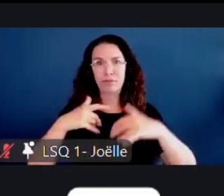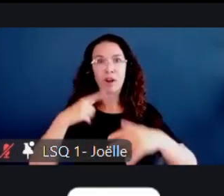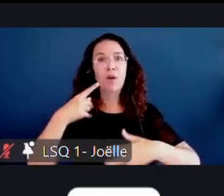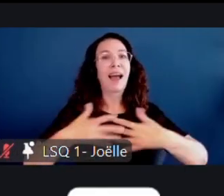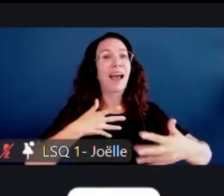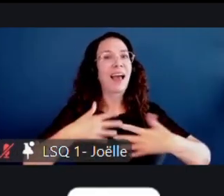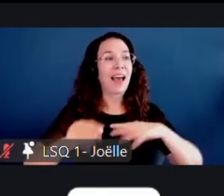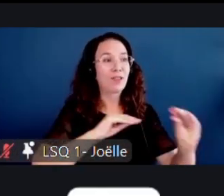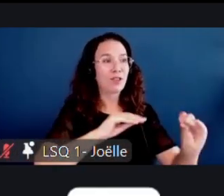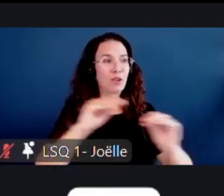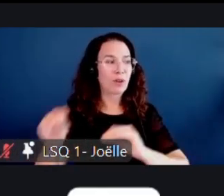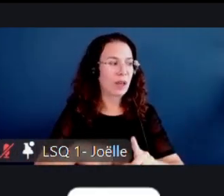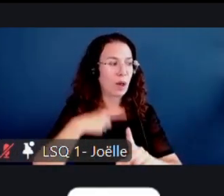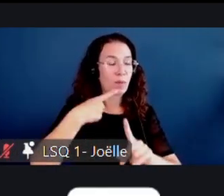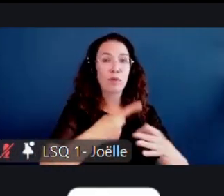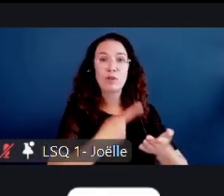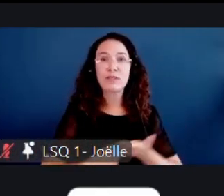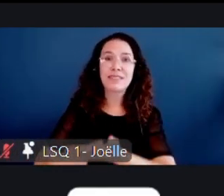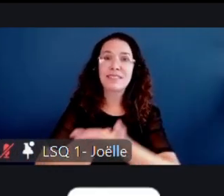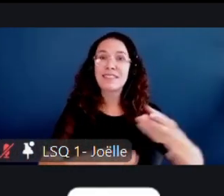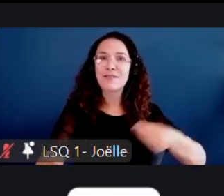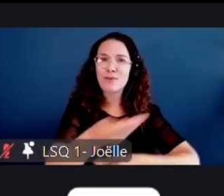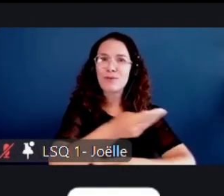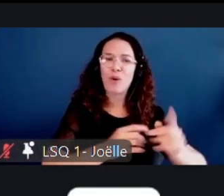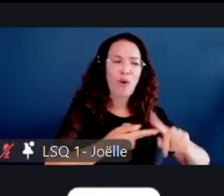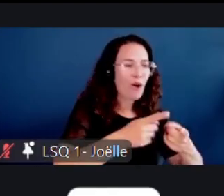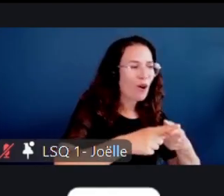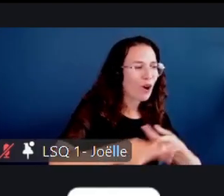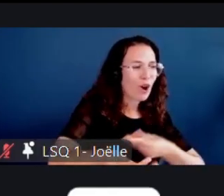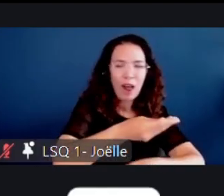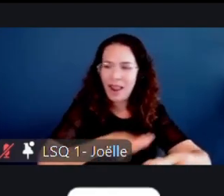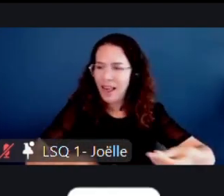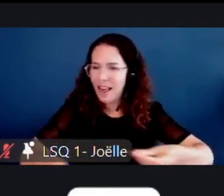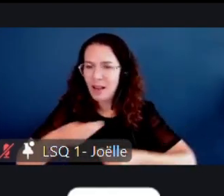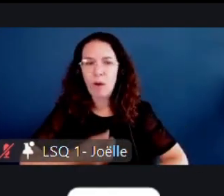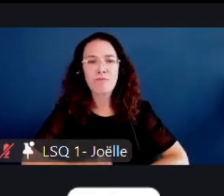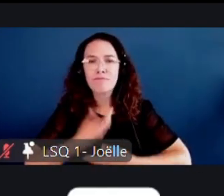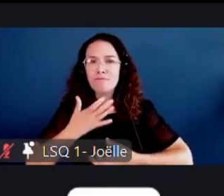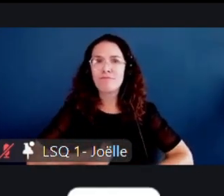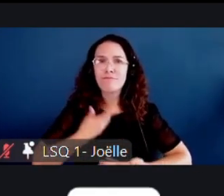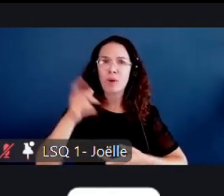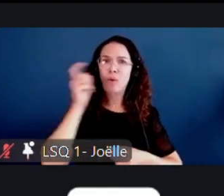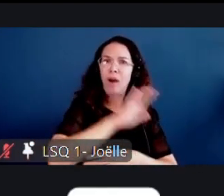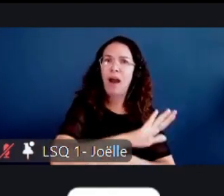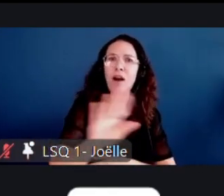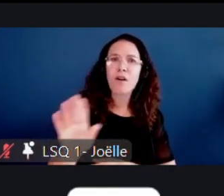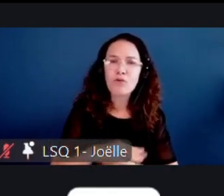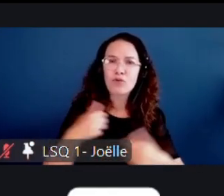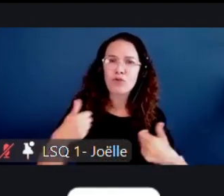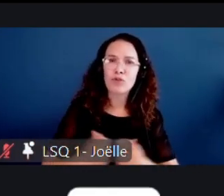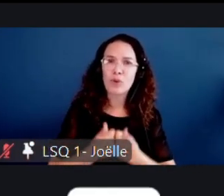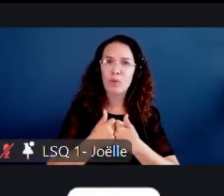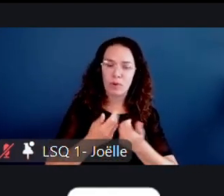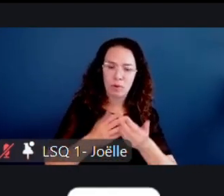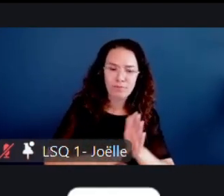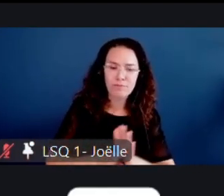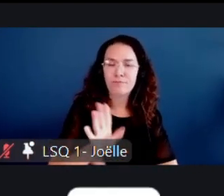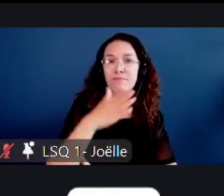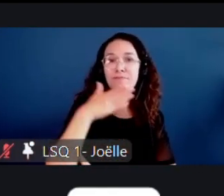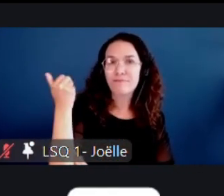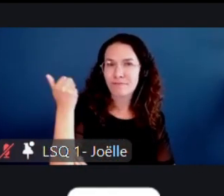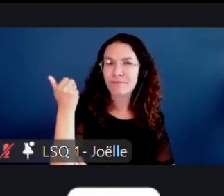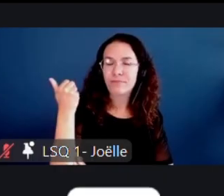ateliers, mais aussi avoir des discussions entre collègues pour pouvoir partager les enjeux vécus et les meilleures pratiques. Donc, ça